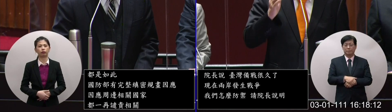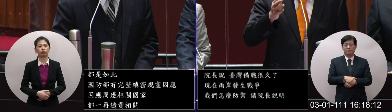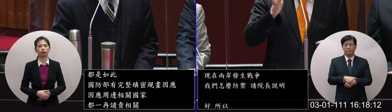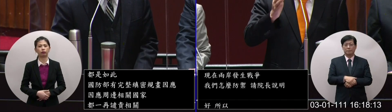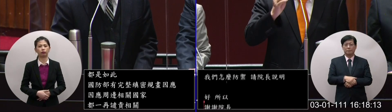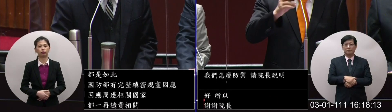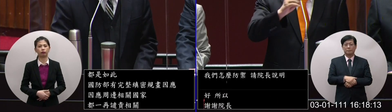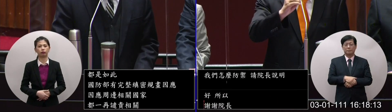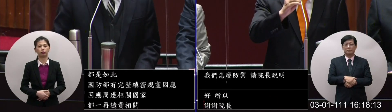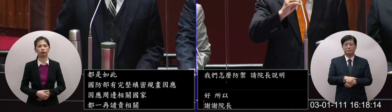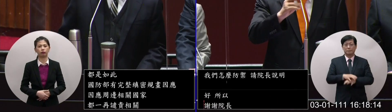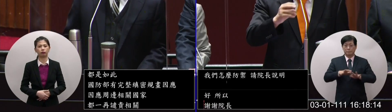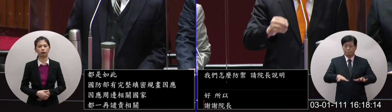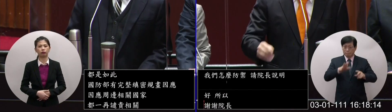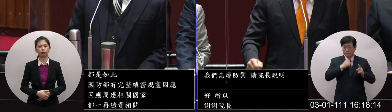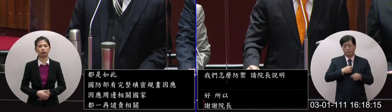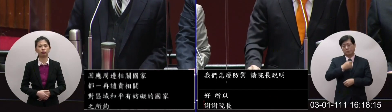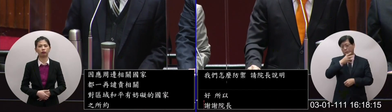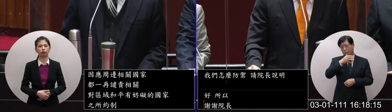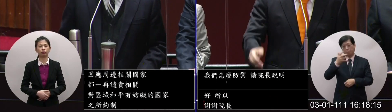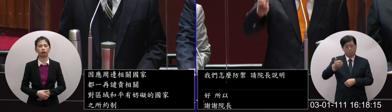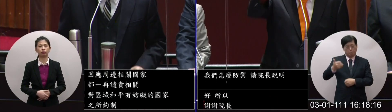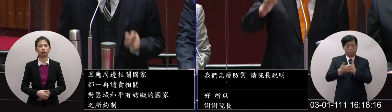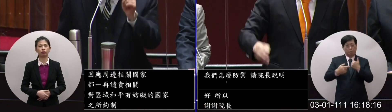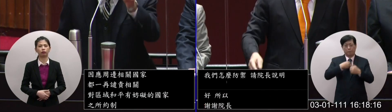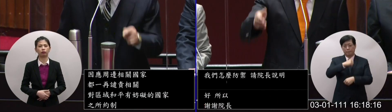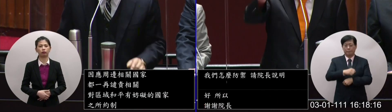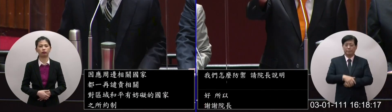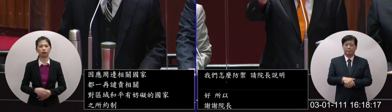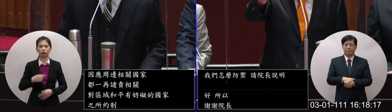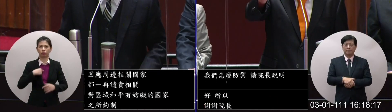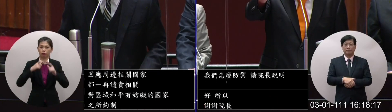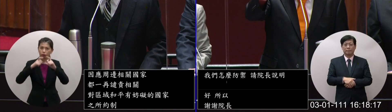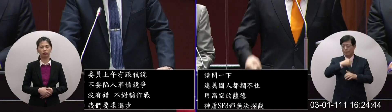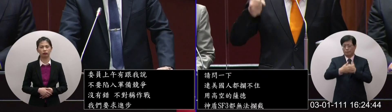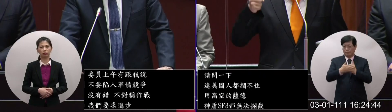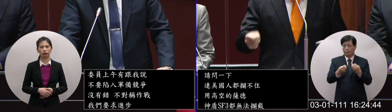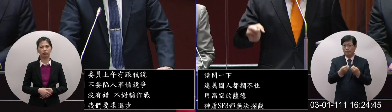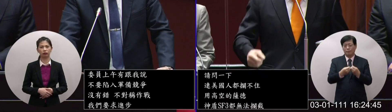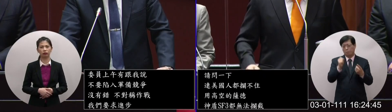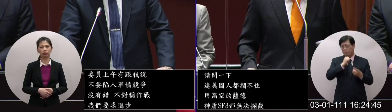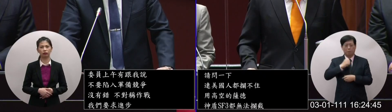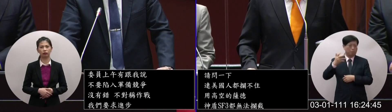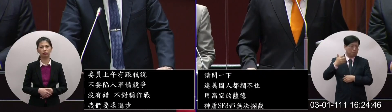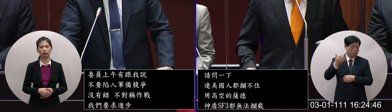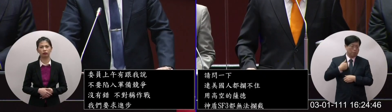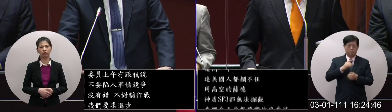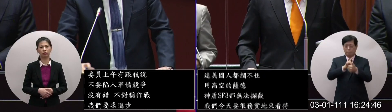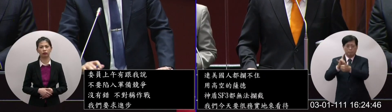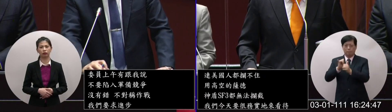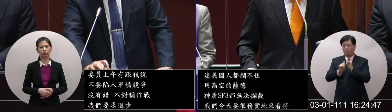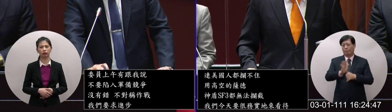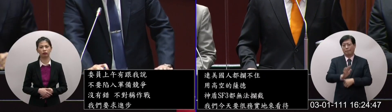我们还先开始出一张嘴哈，在防卫台湾。 我在回答之前怎么出一张嘴？ 不要再用话术来欺骗所